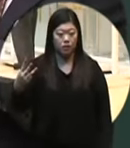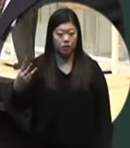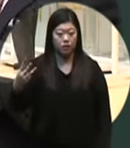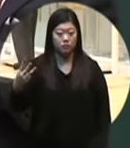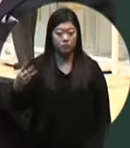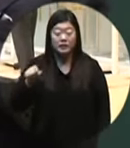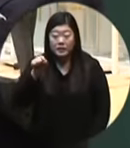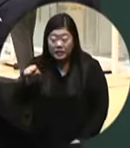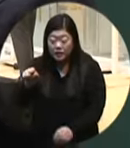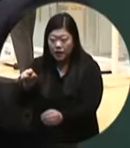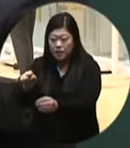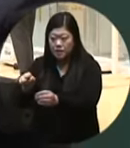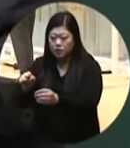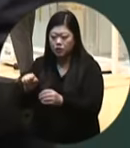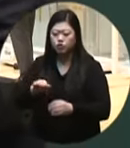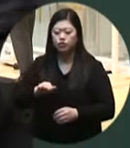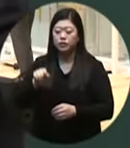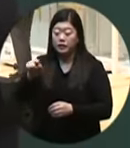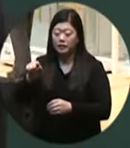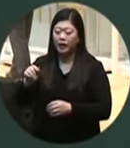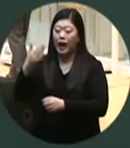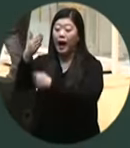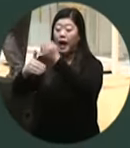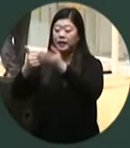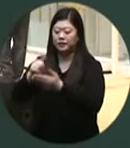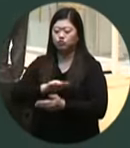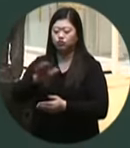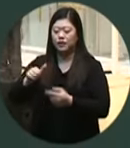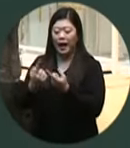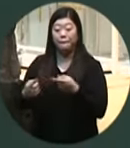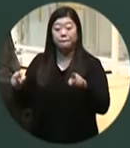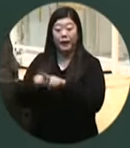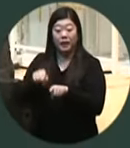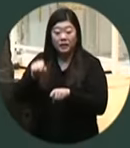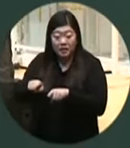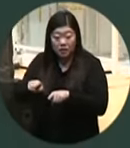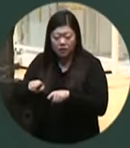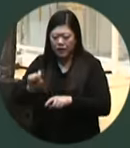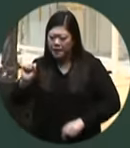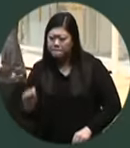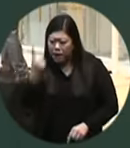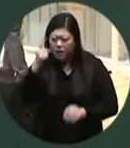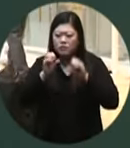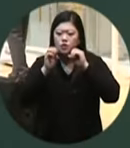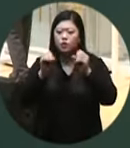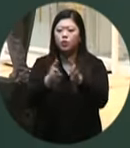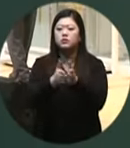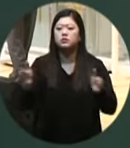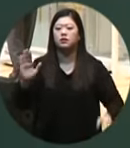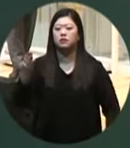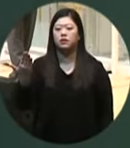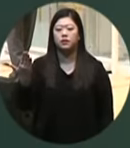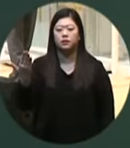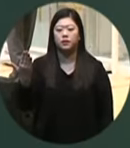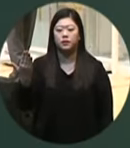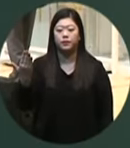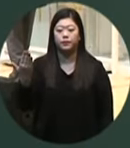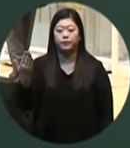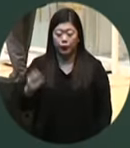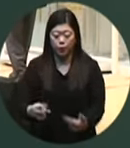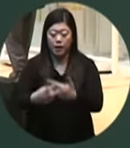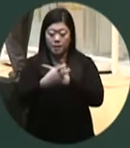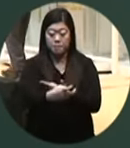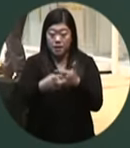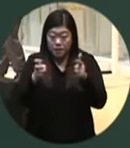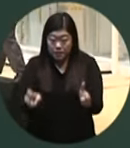전도의 시작입니다. 우리와 함께 하시다. This is the beginning of evangelism. God being with us. 예수님께서 마가복음 3장에 너희를 부른